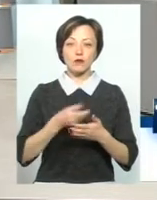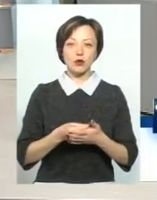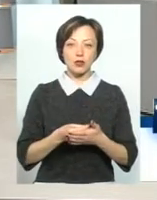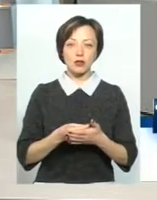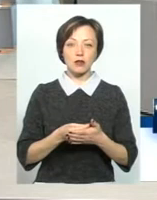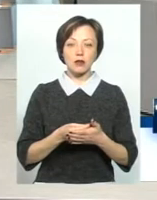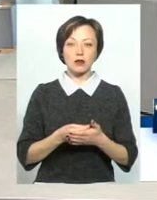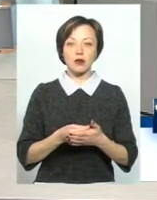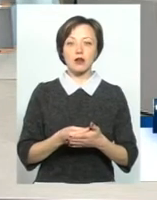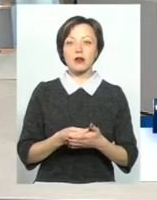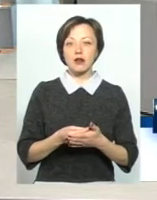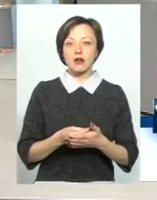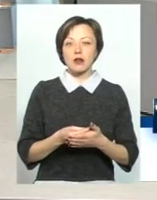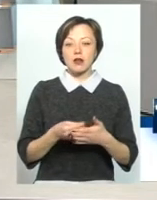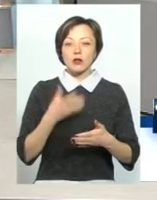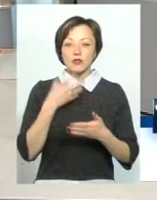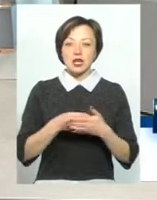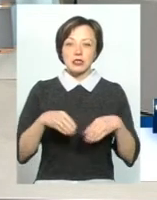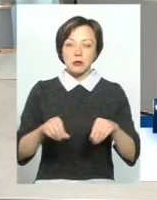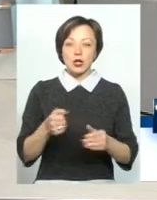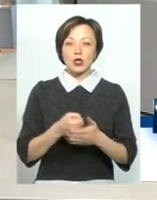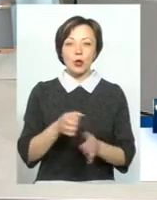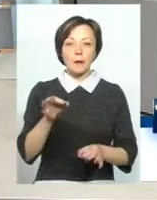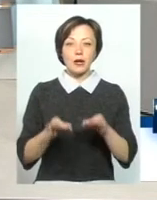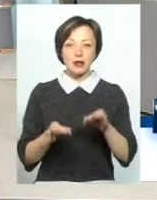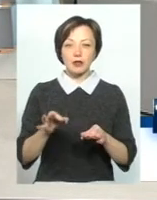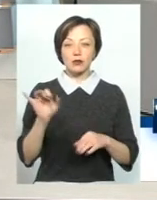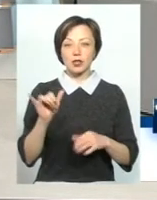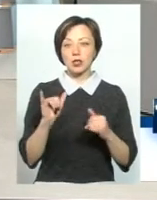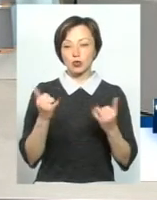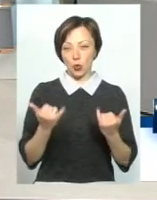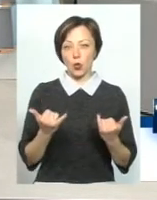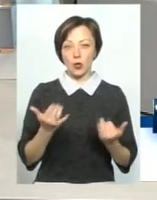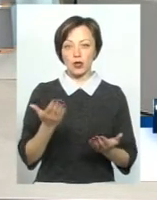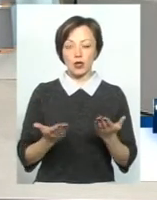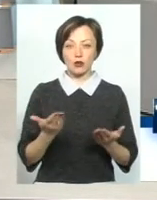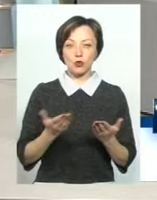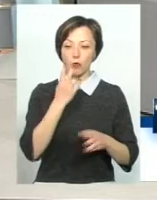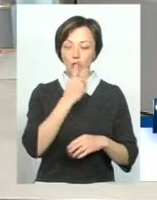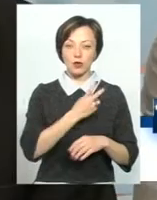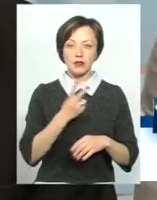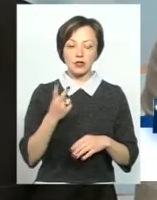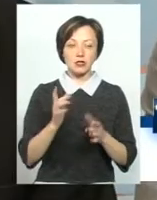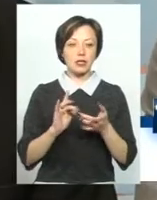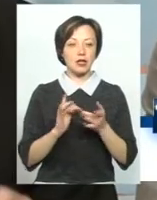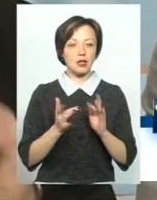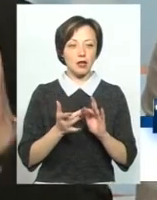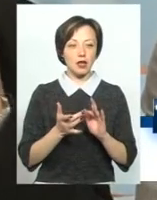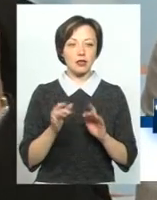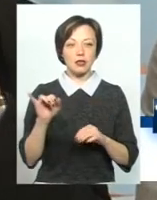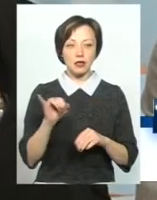би, перших джерел, перших витоків, до землі, до природи. І сьогодні, якщо подивитись інтернет і